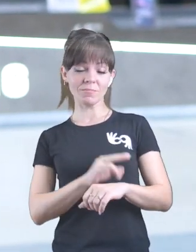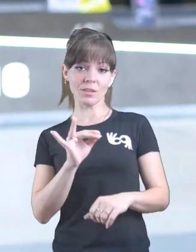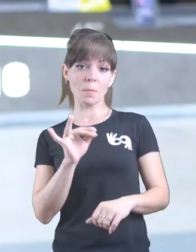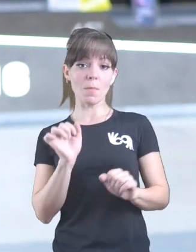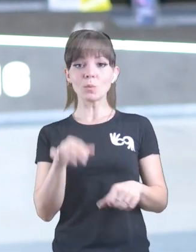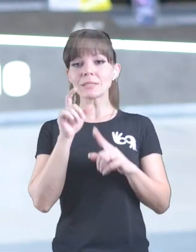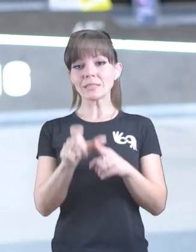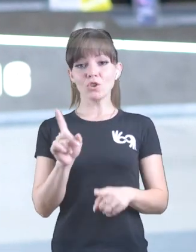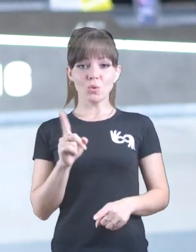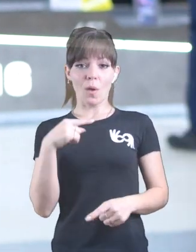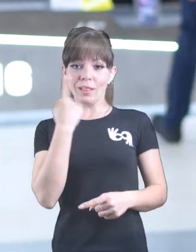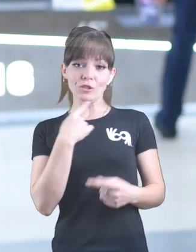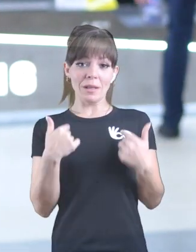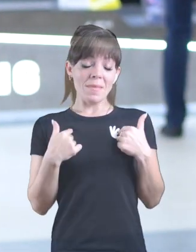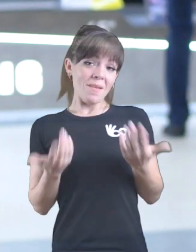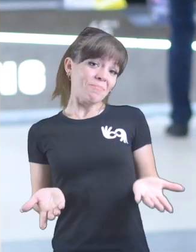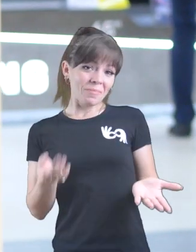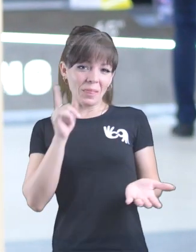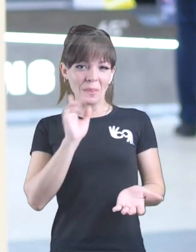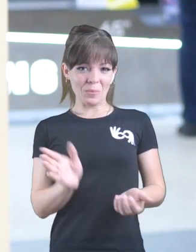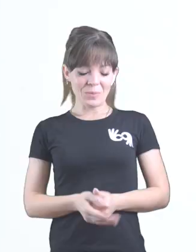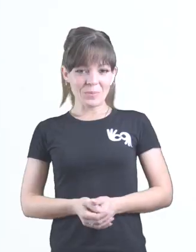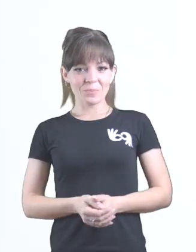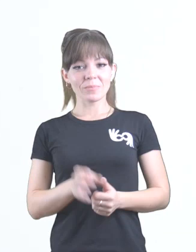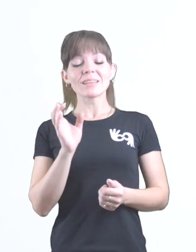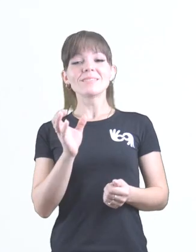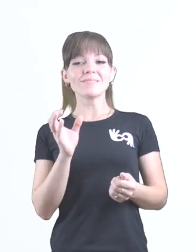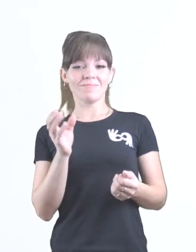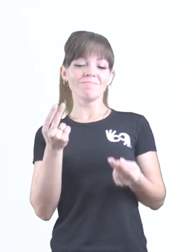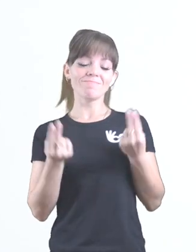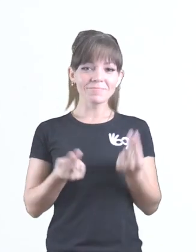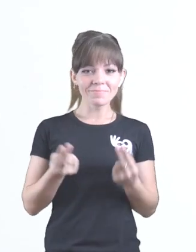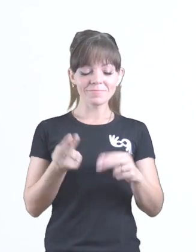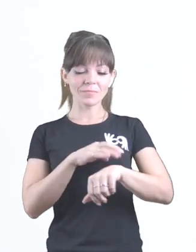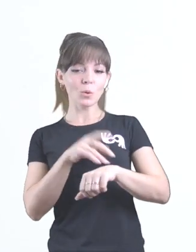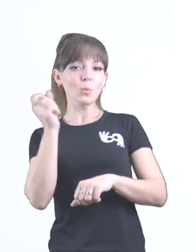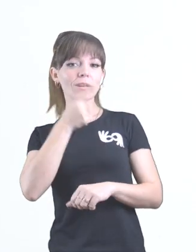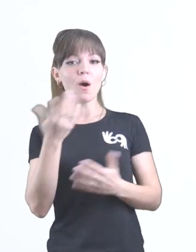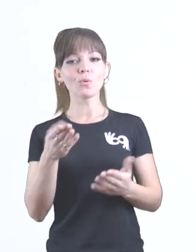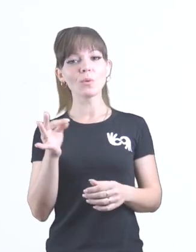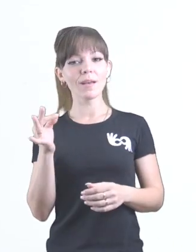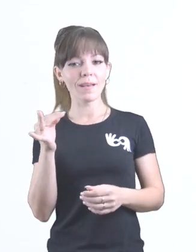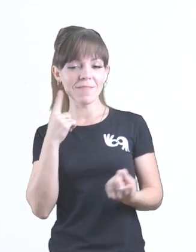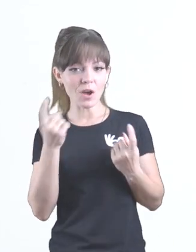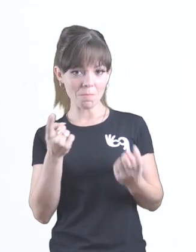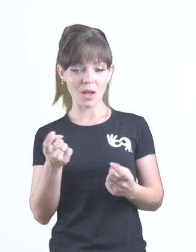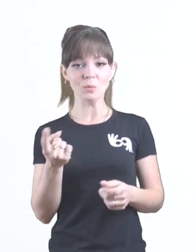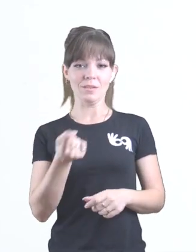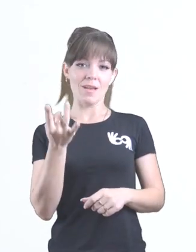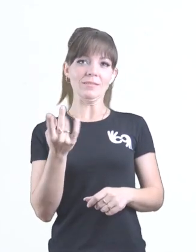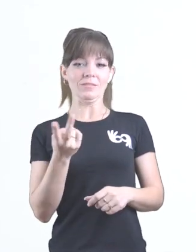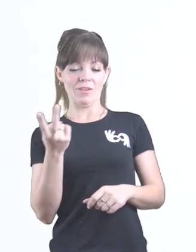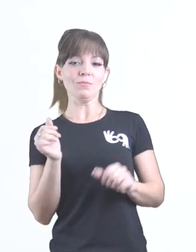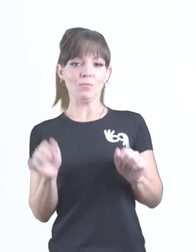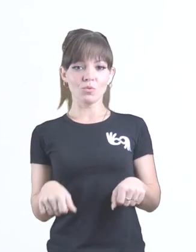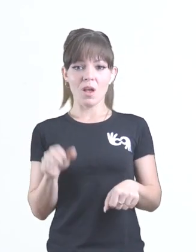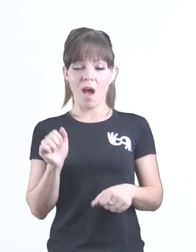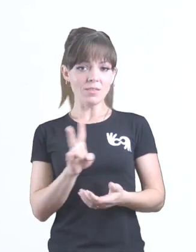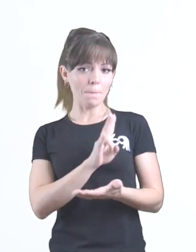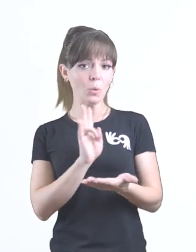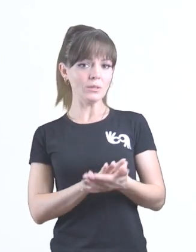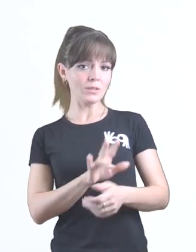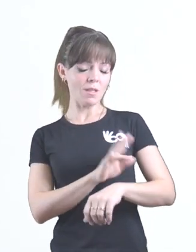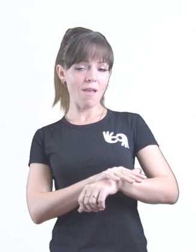могу сказать, что лично мне было неудобно. С целью побаловаться, узнать какую-то информацию разово еще можно, а вот